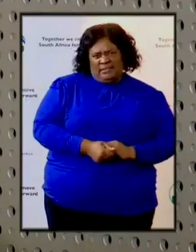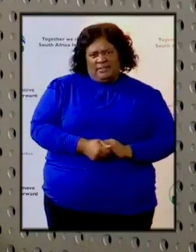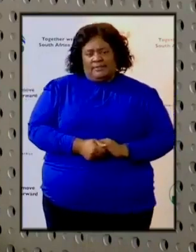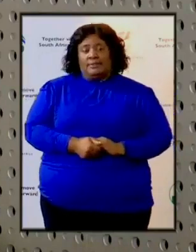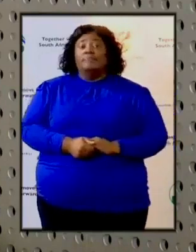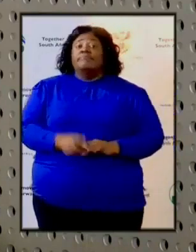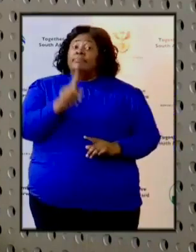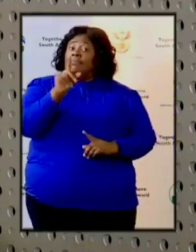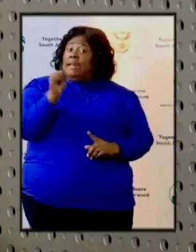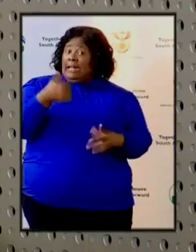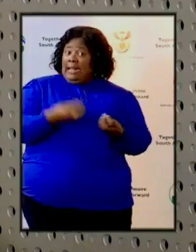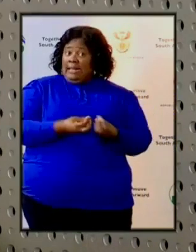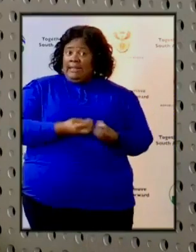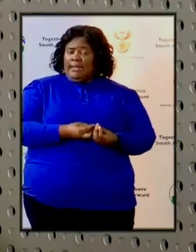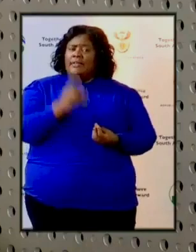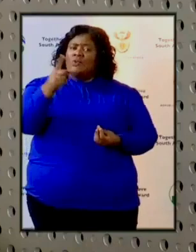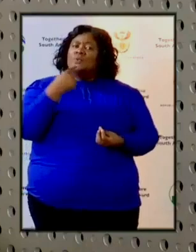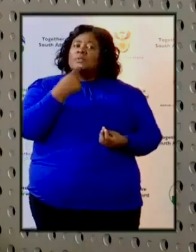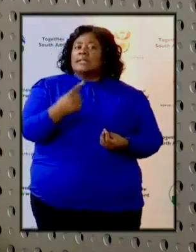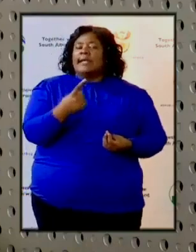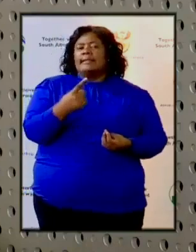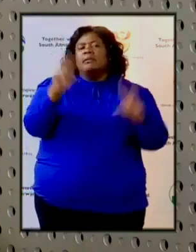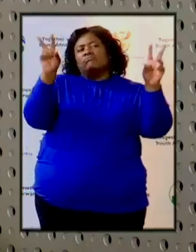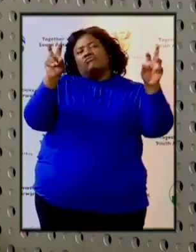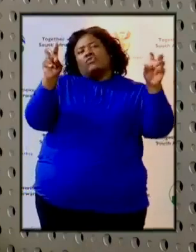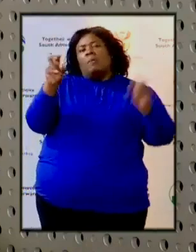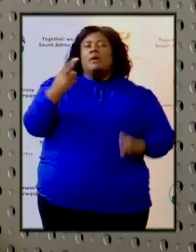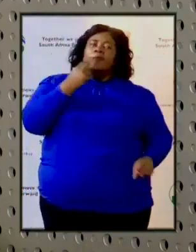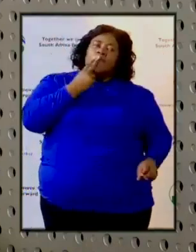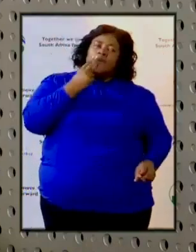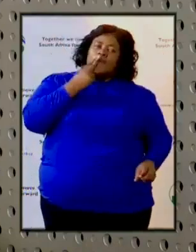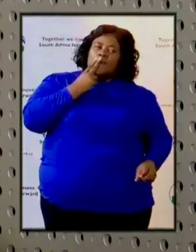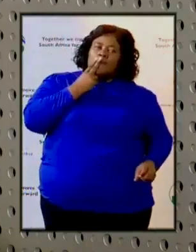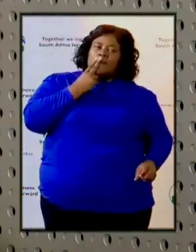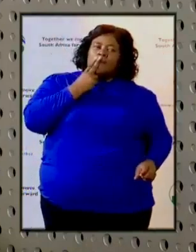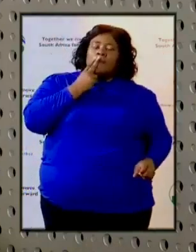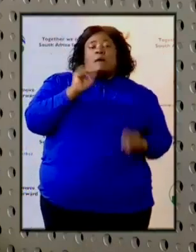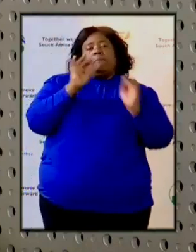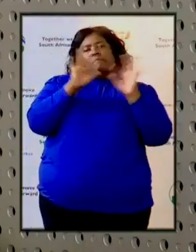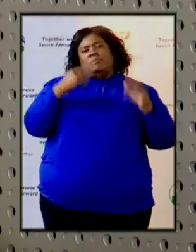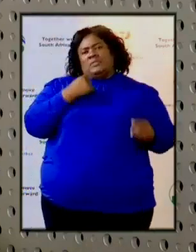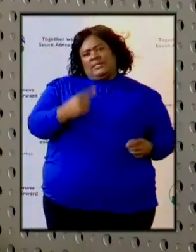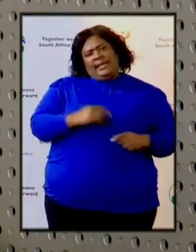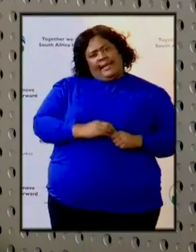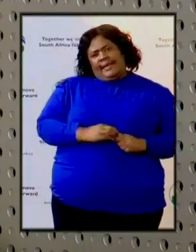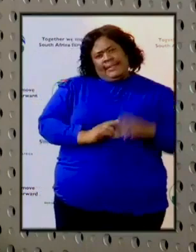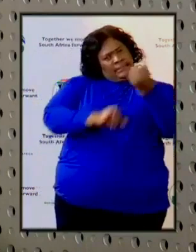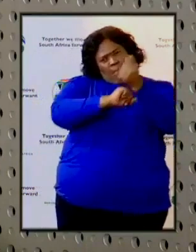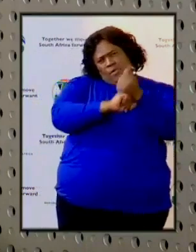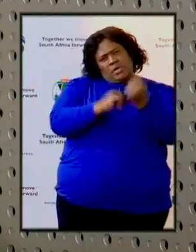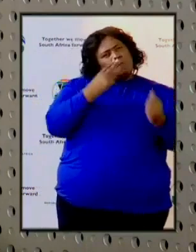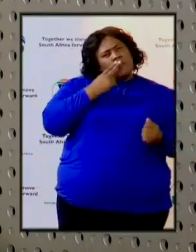ke enishilo indaba kagwayi ukuthi abantu abaningi bathe abawusaphothi